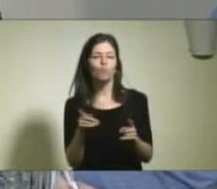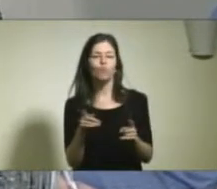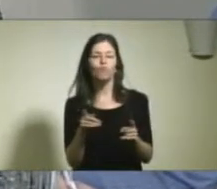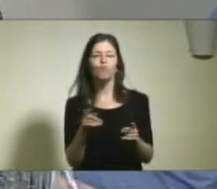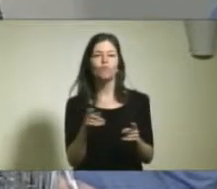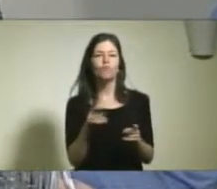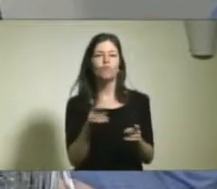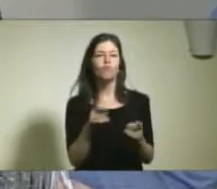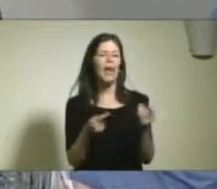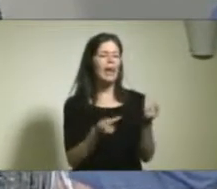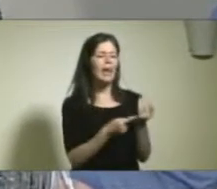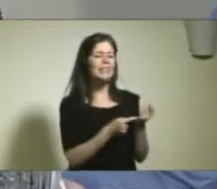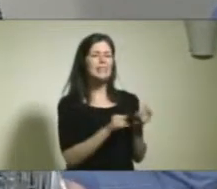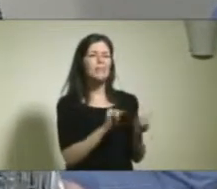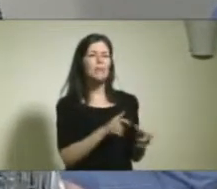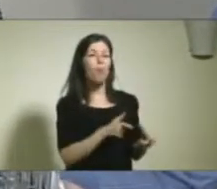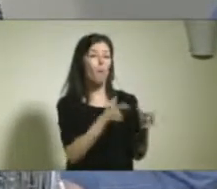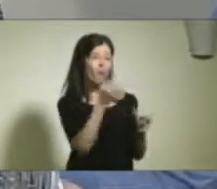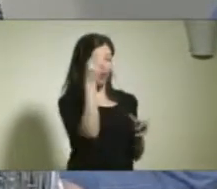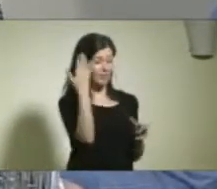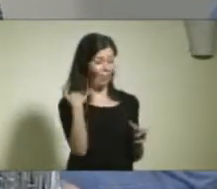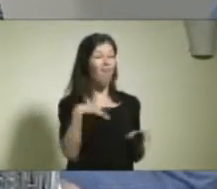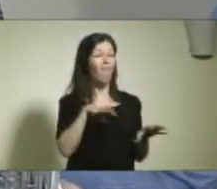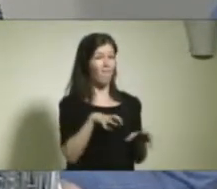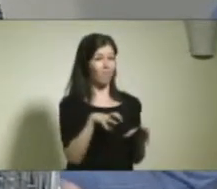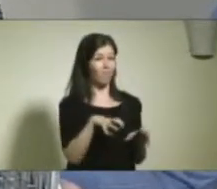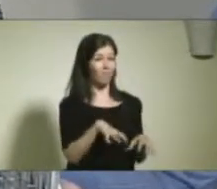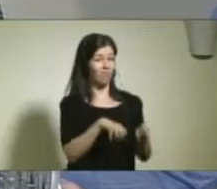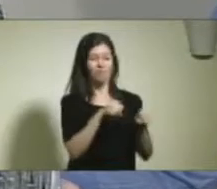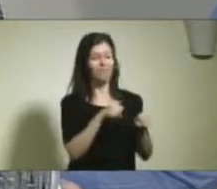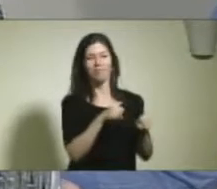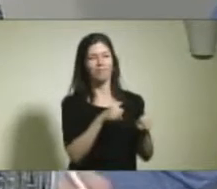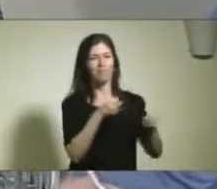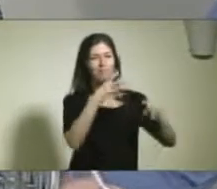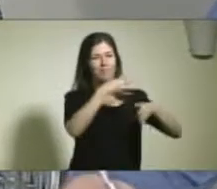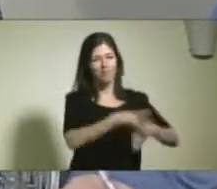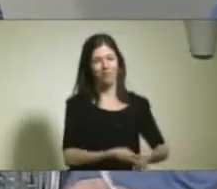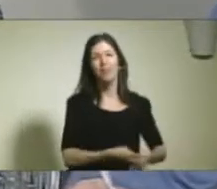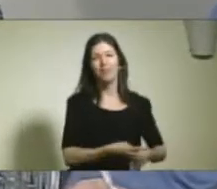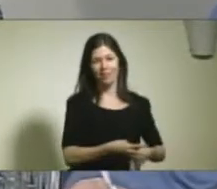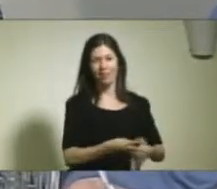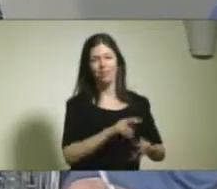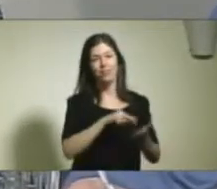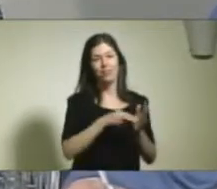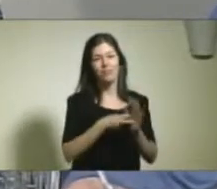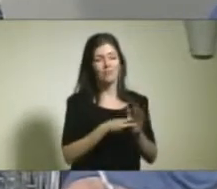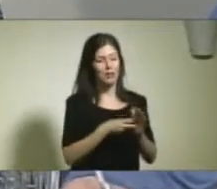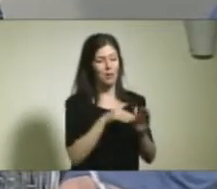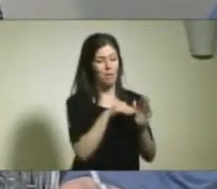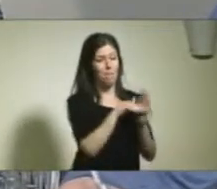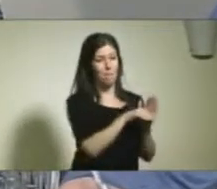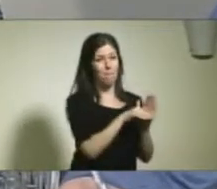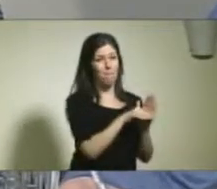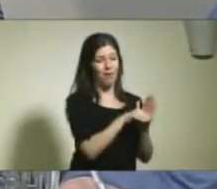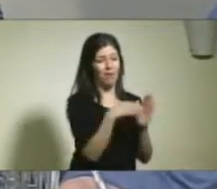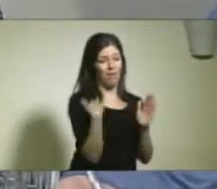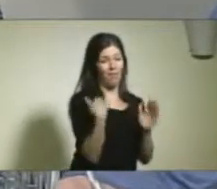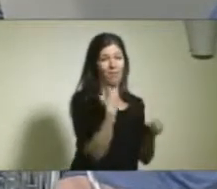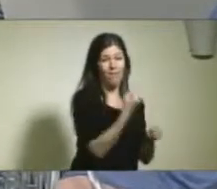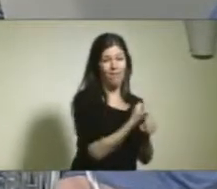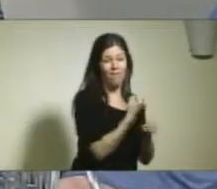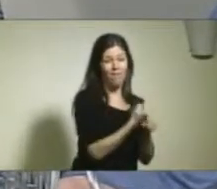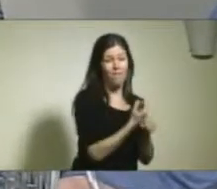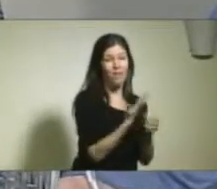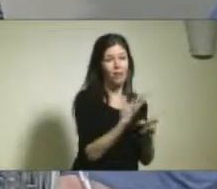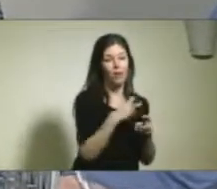de France, qui faisait cette prestation, a fait faillite. Donc, ces deux banques principales qui le distribuent,